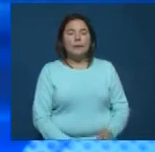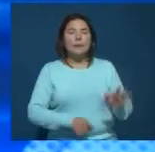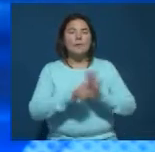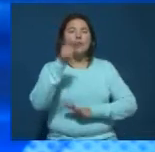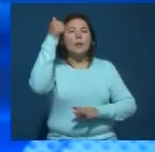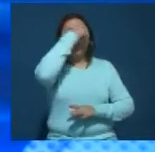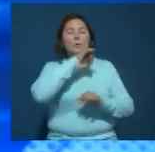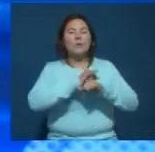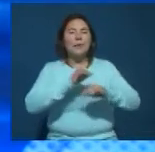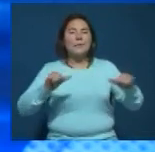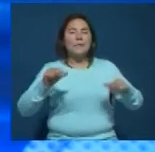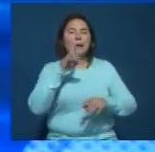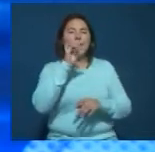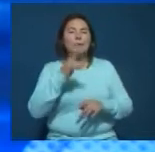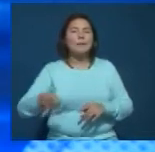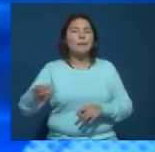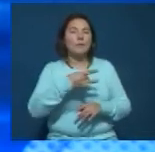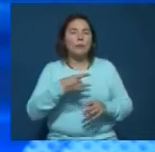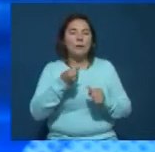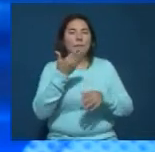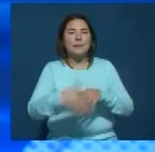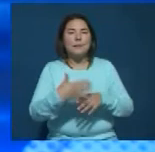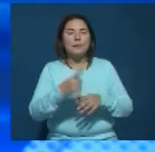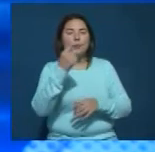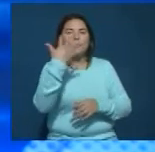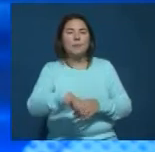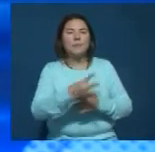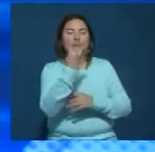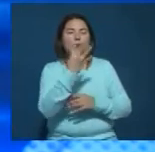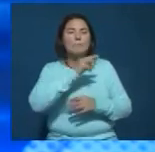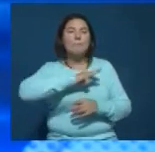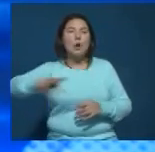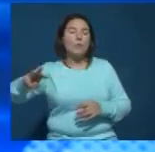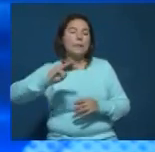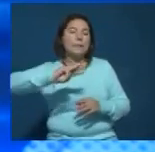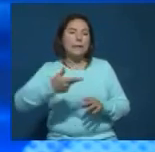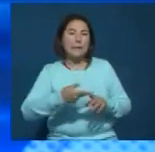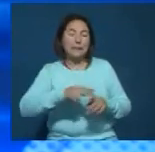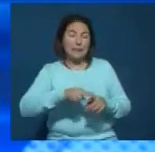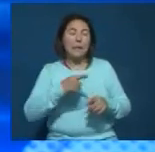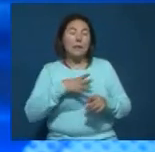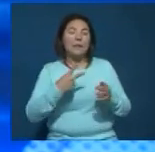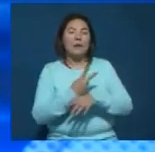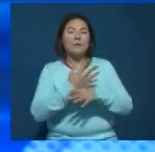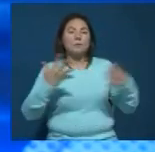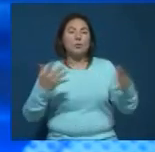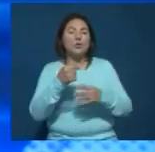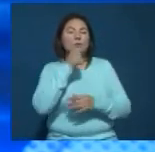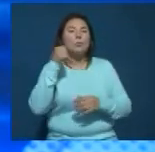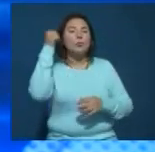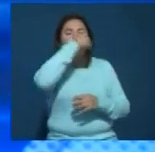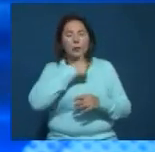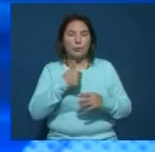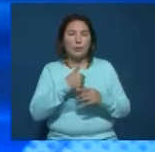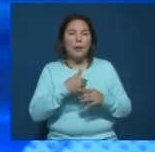С начала года в развитие Каракианского района инвестировано 154 миллионов тенге. Этот показатель в два раза больше по сравнению с прошлым